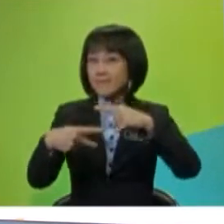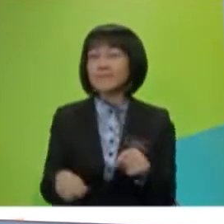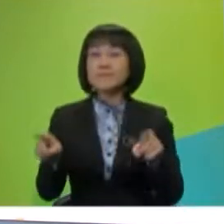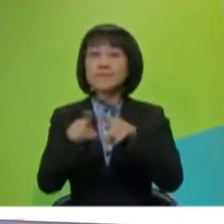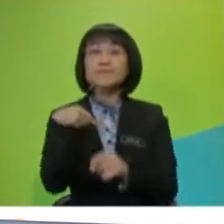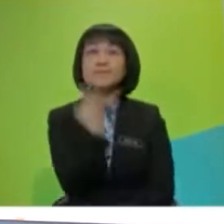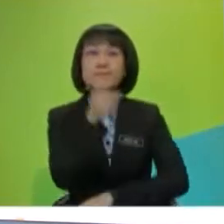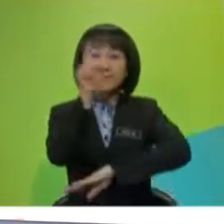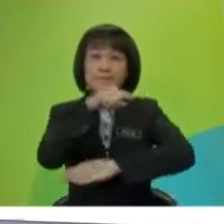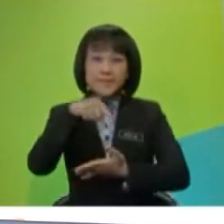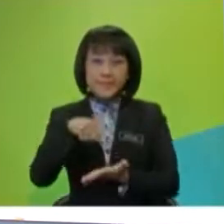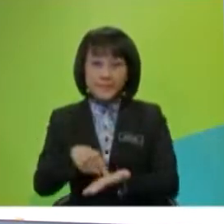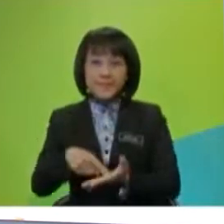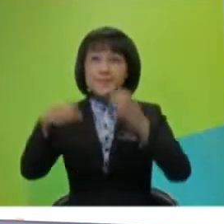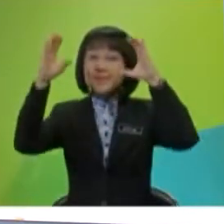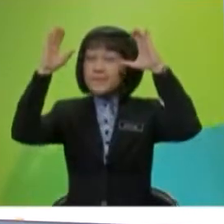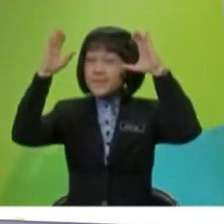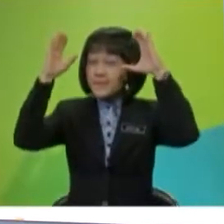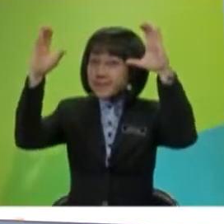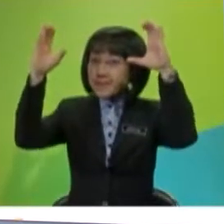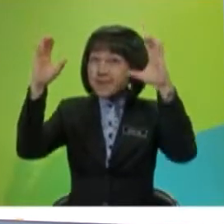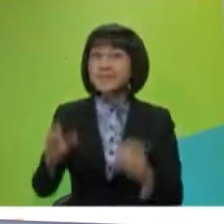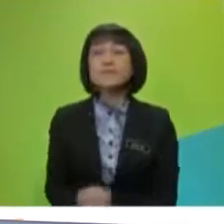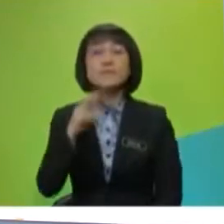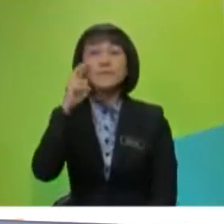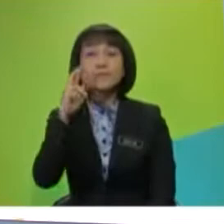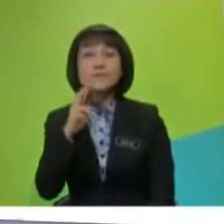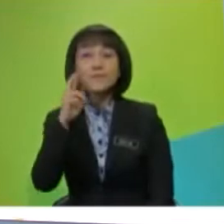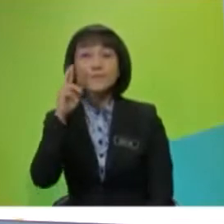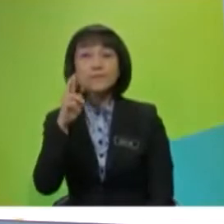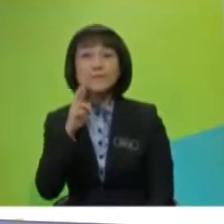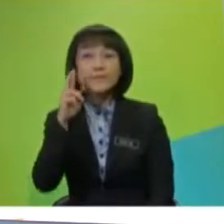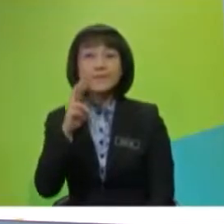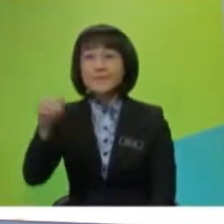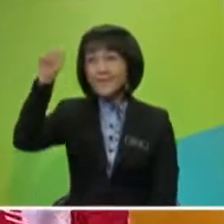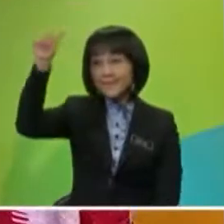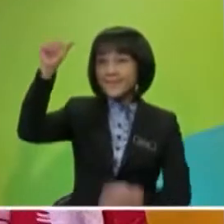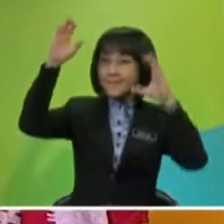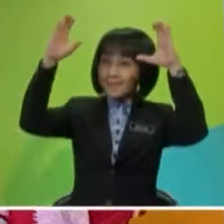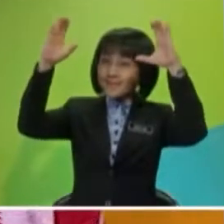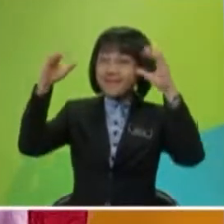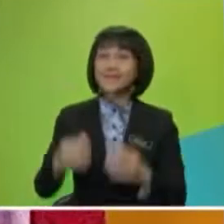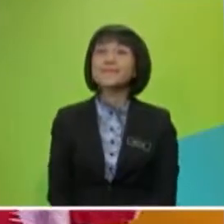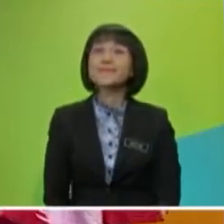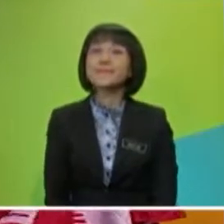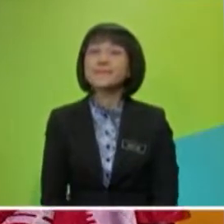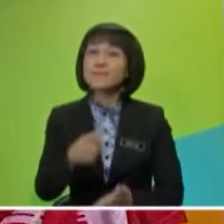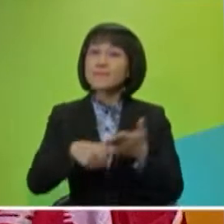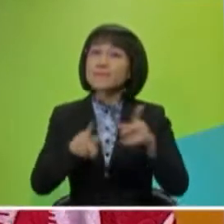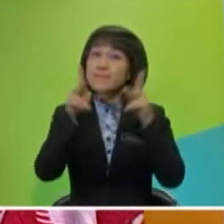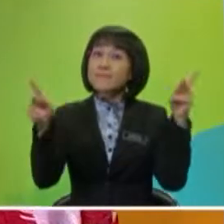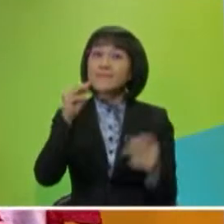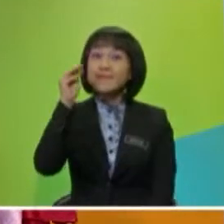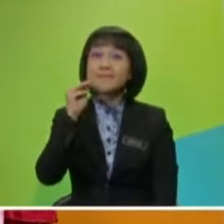hari ini, kita ada seorang guru yang cukup berpengalaman iaitu Cikgu Rahayu Abdul Rahman. Assalamualaikum Cikgu. Waalaikumsalam Mira. Apa khabar Mira?